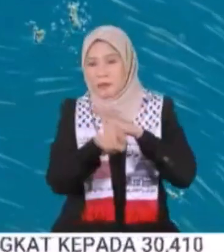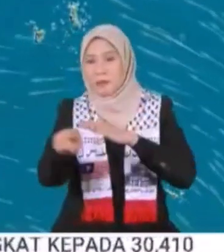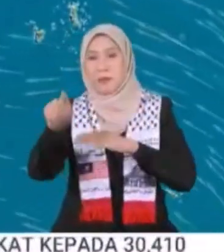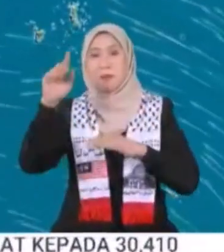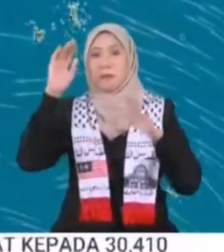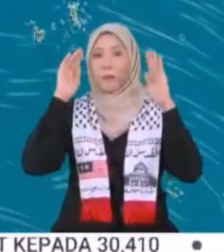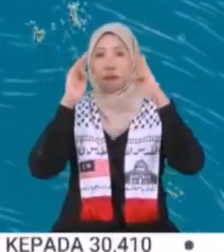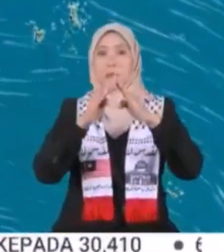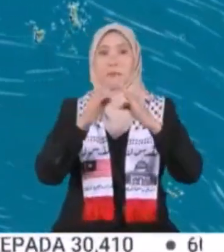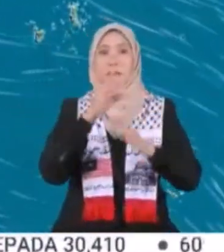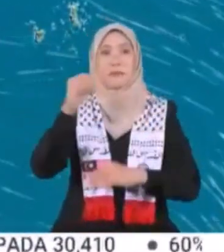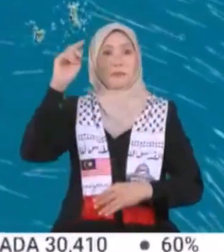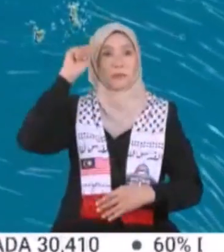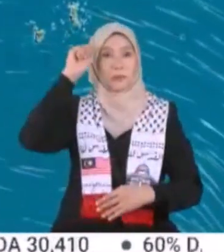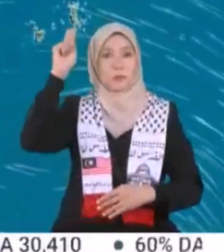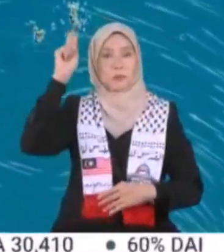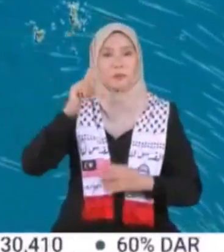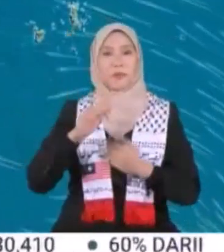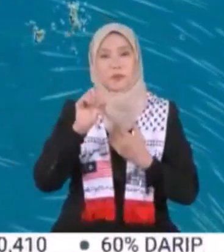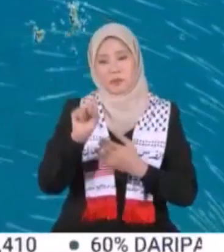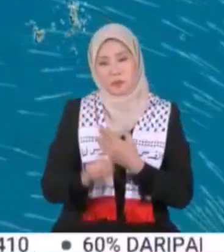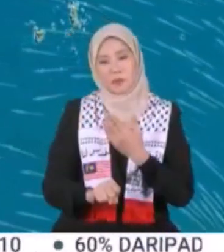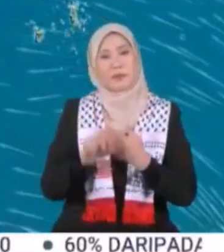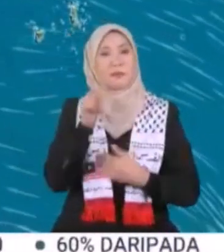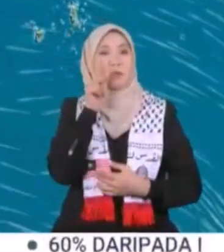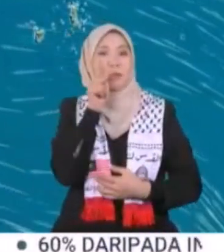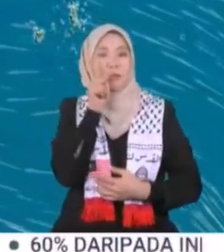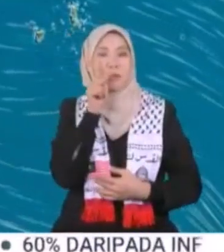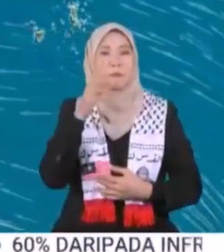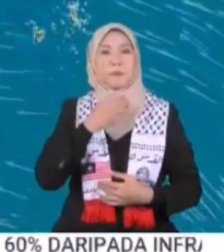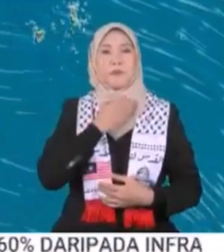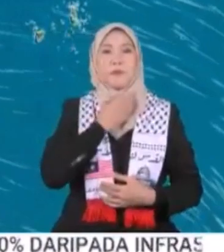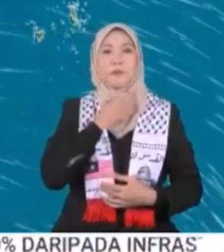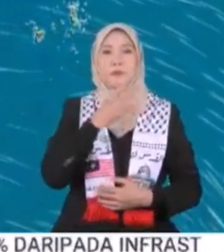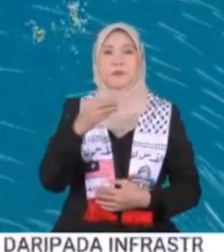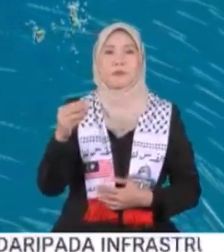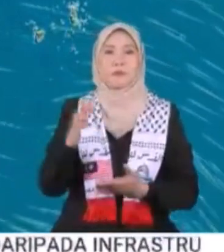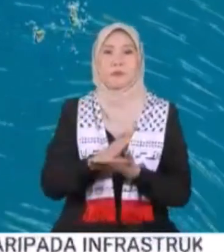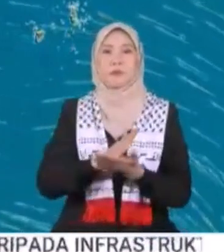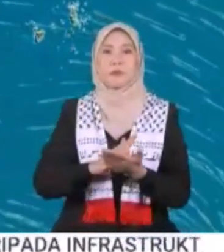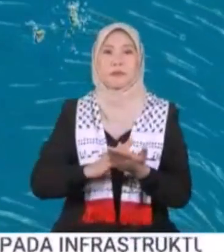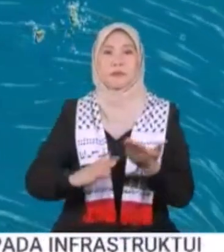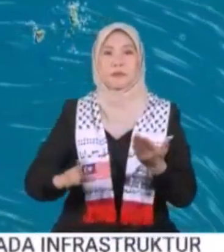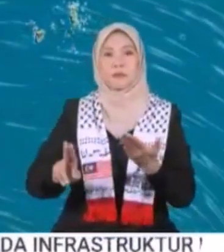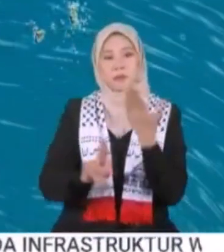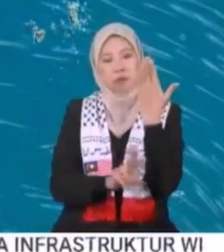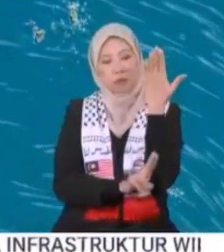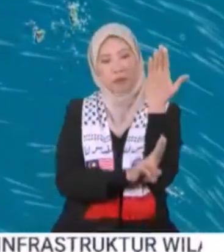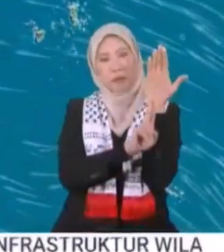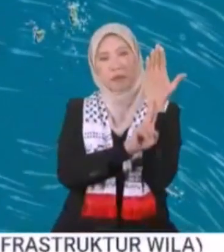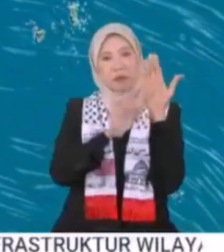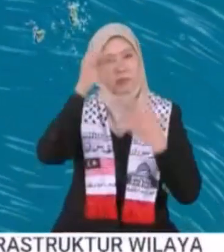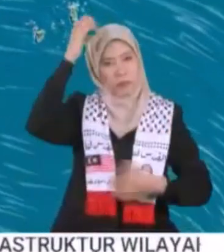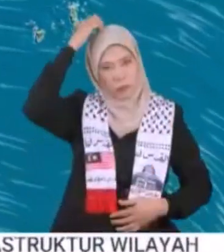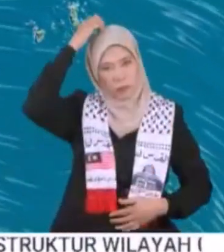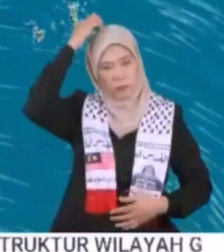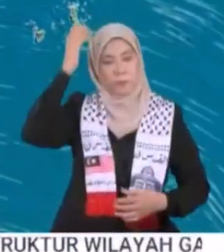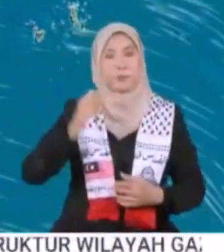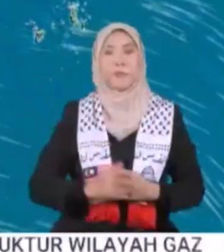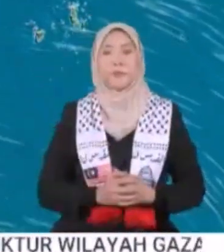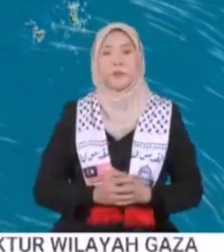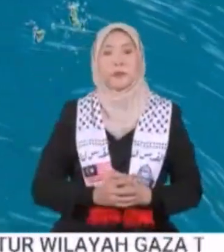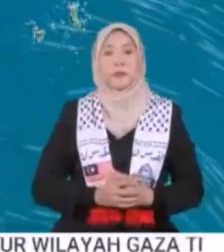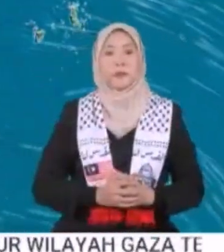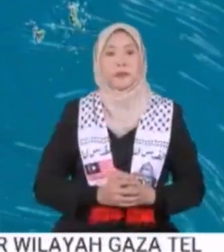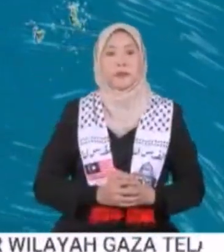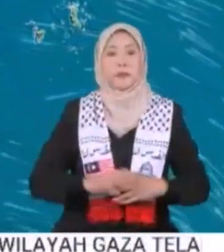pedalaman negeri Pahang dan juga Terengganu, di selatan negeri Kedah, negeri Perak dan juga sebahagian kawasan di utara negeri Selangor. Kelompok